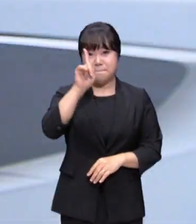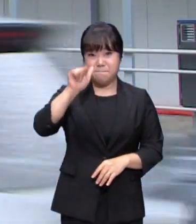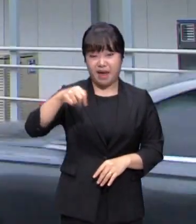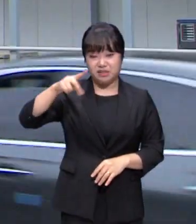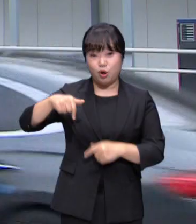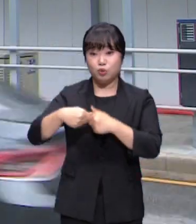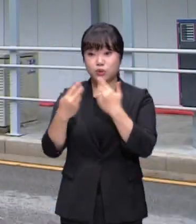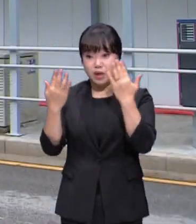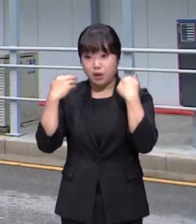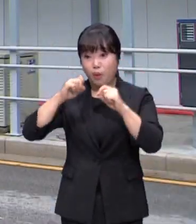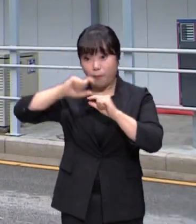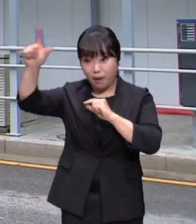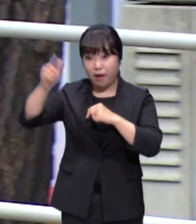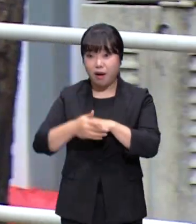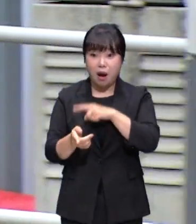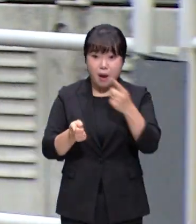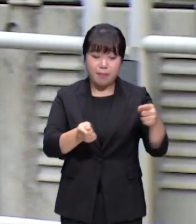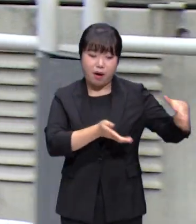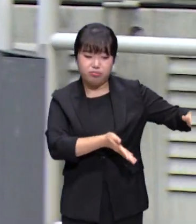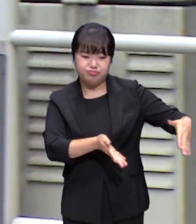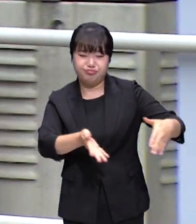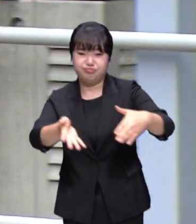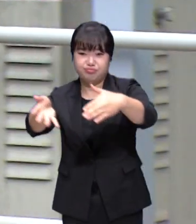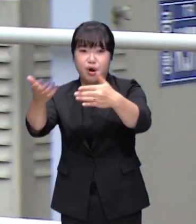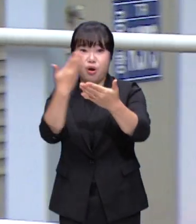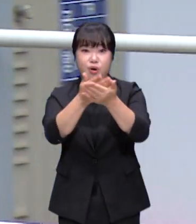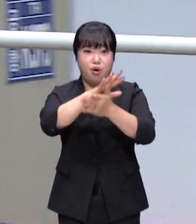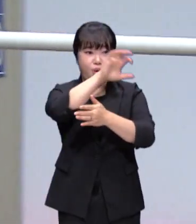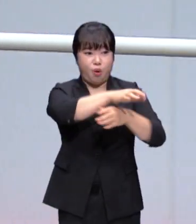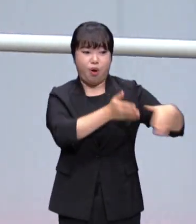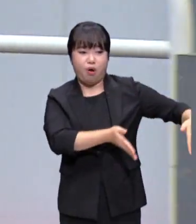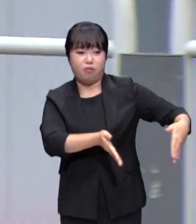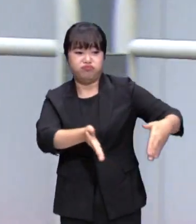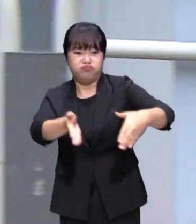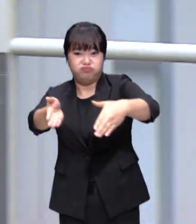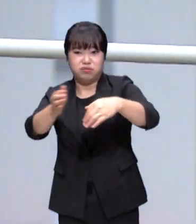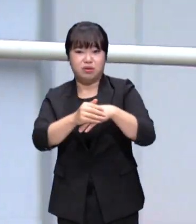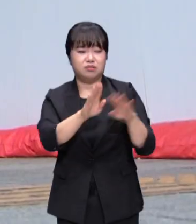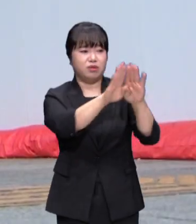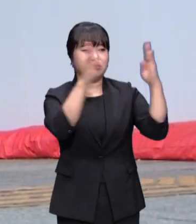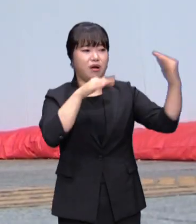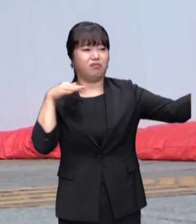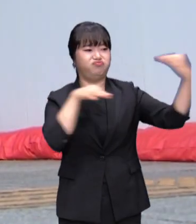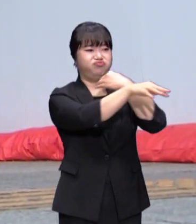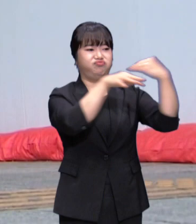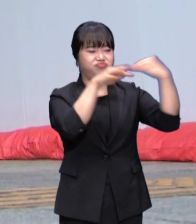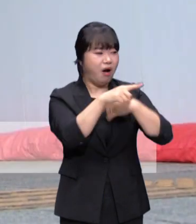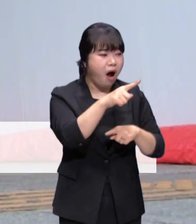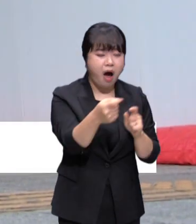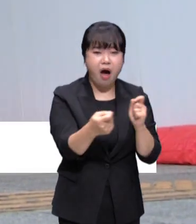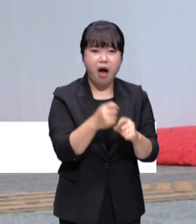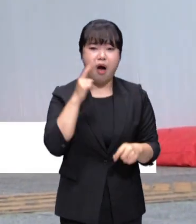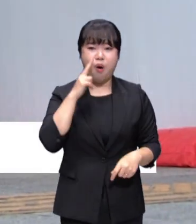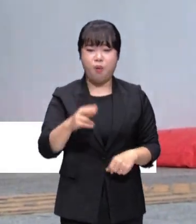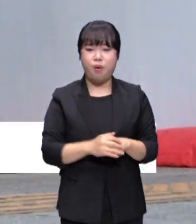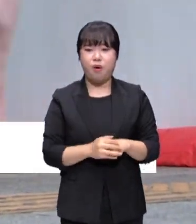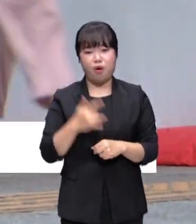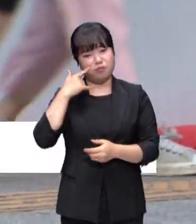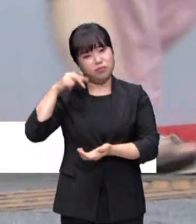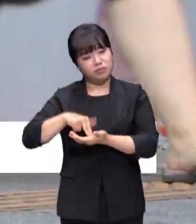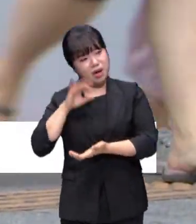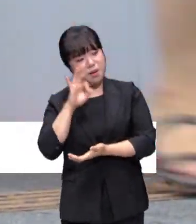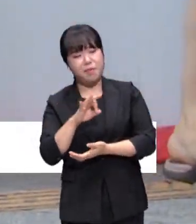백석초등학교는 주 통학길이 바로 옆 어울림플라자 공사 현장에 차량 진출입로와 겹칩니다. 때문에